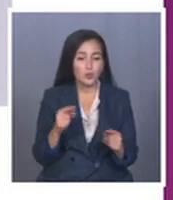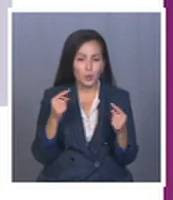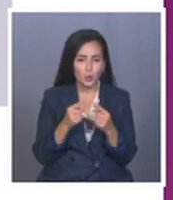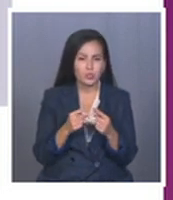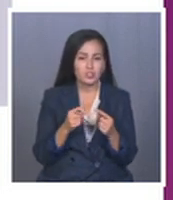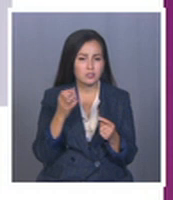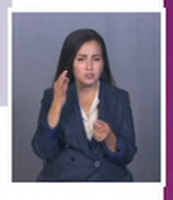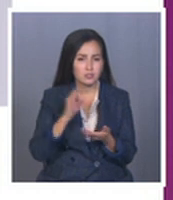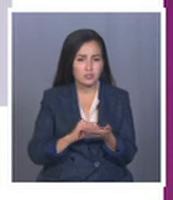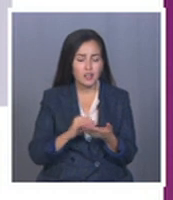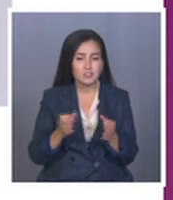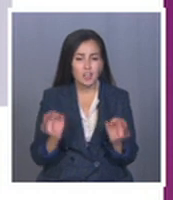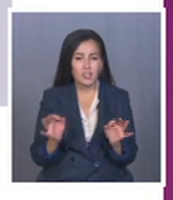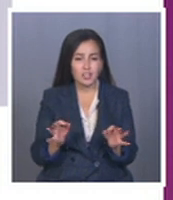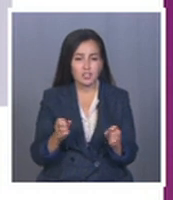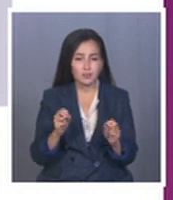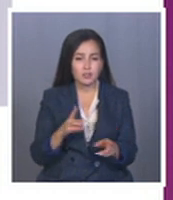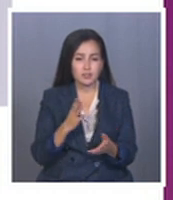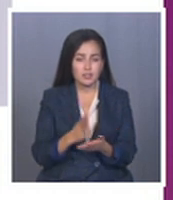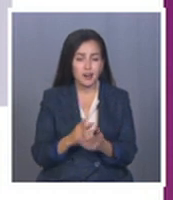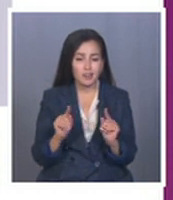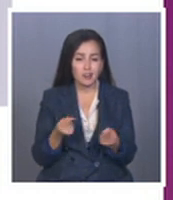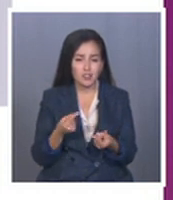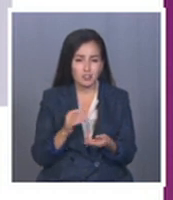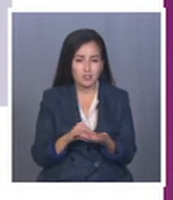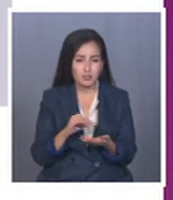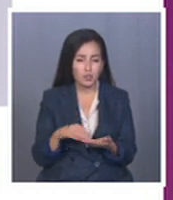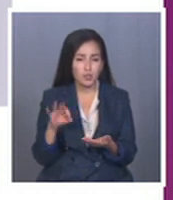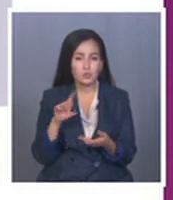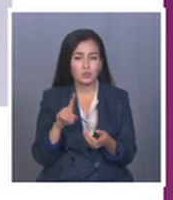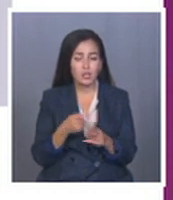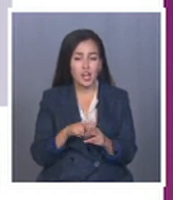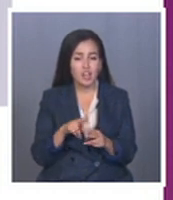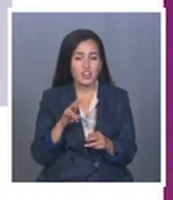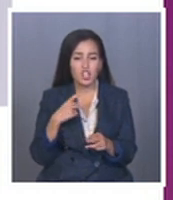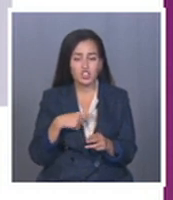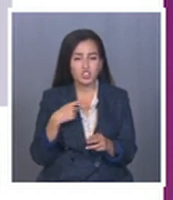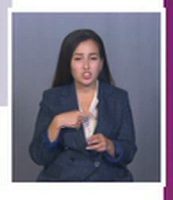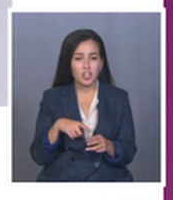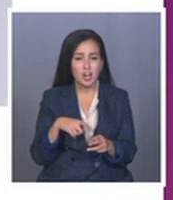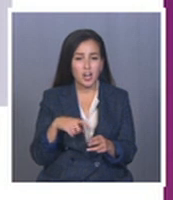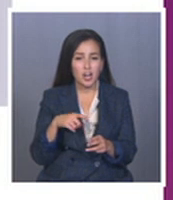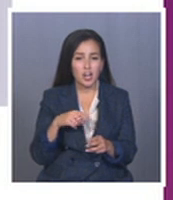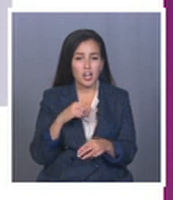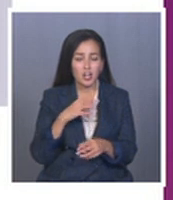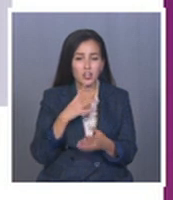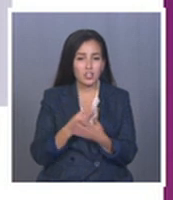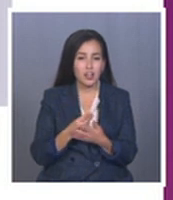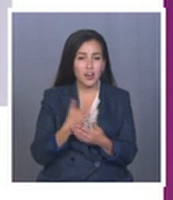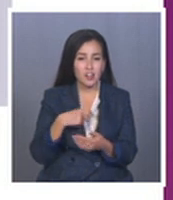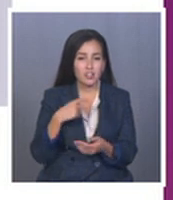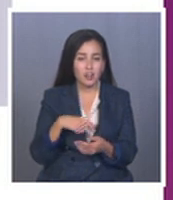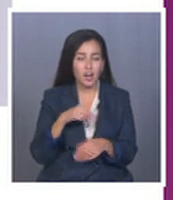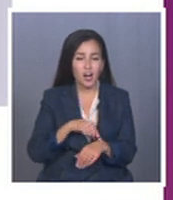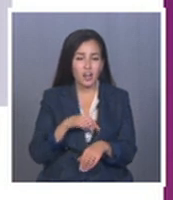в оформлении деловых бумаг, краткость изложения, неличный характер – употребление глаголов в третьем лице